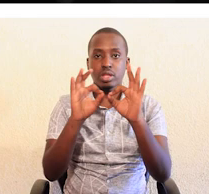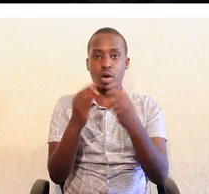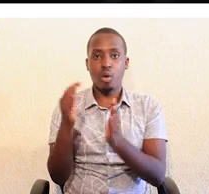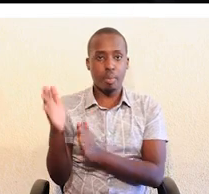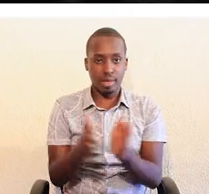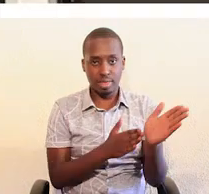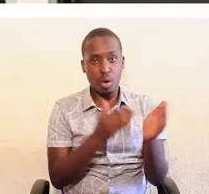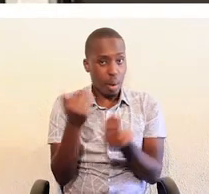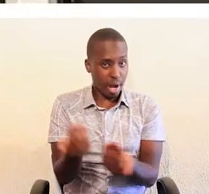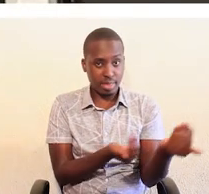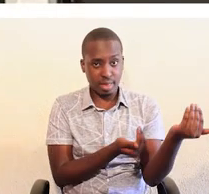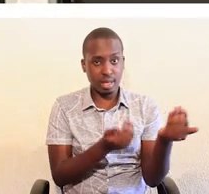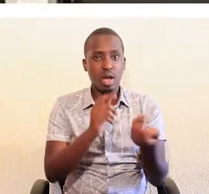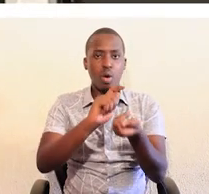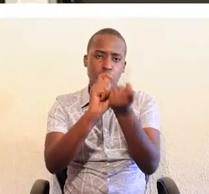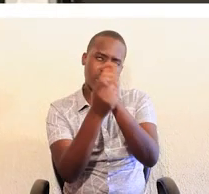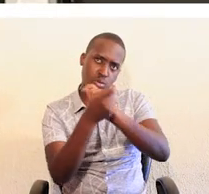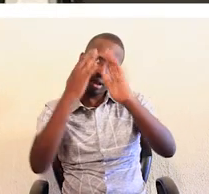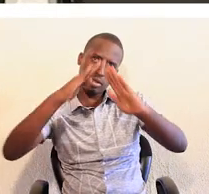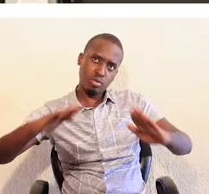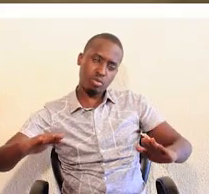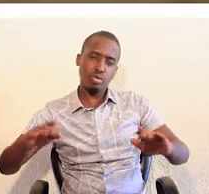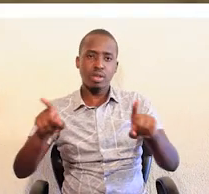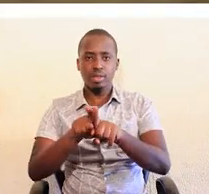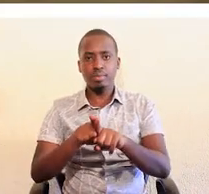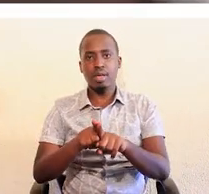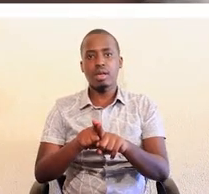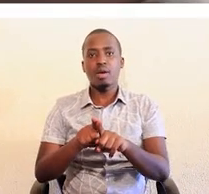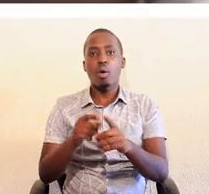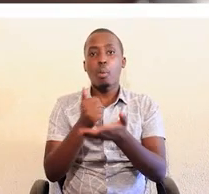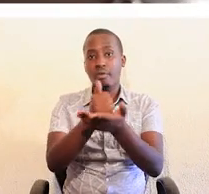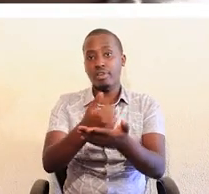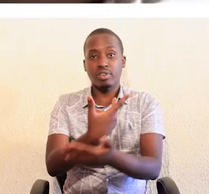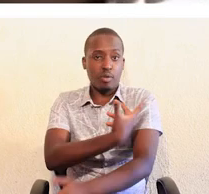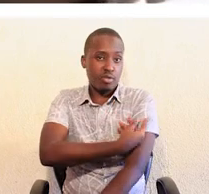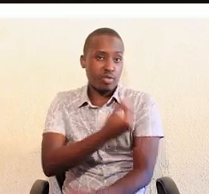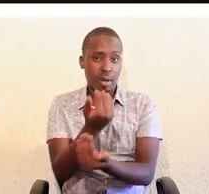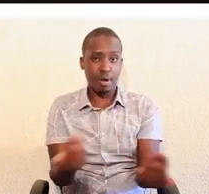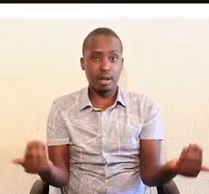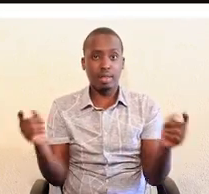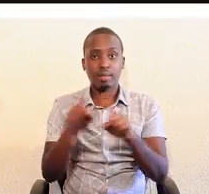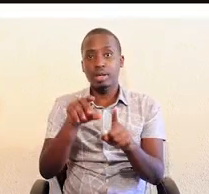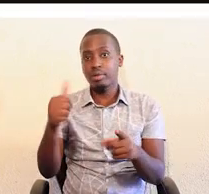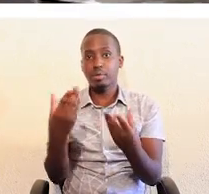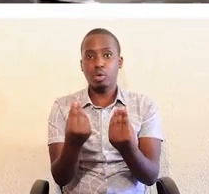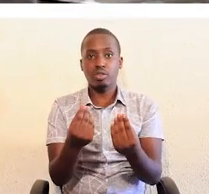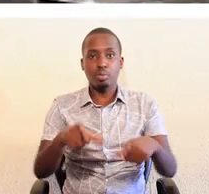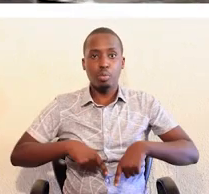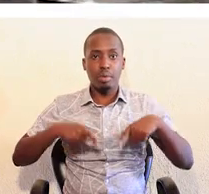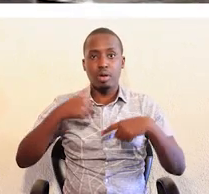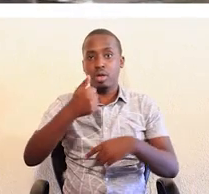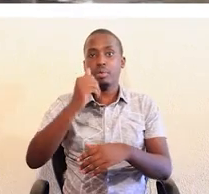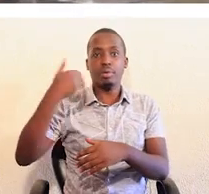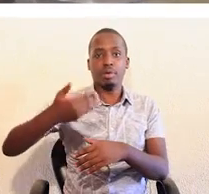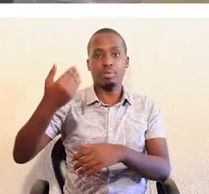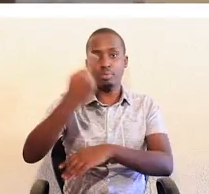uwo muryango wamwakiriye habaho kuvugurura inzu zabo kubafasha kuvuza abo bana n'ibindi biborohereza mu mibereho yabo ya buri